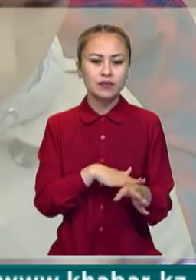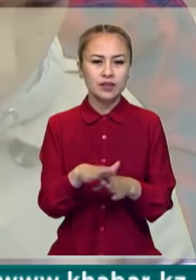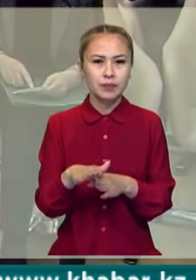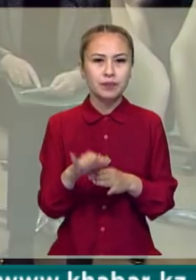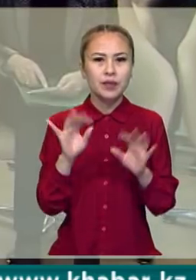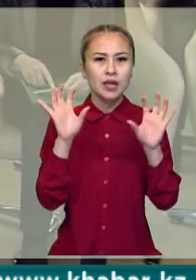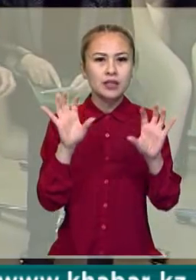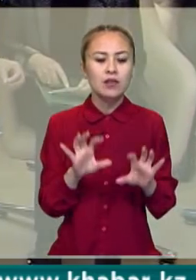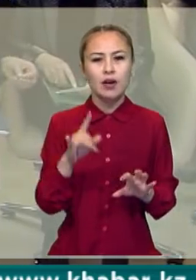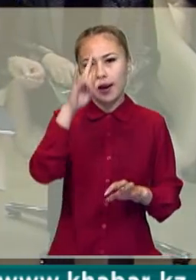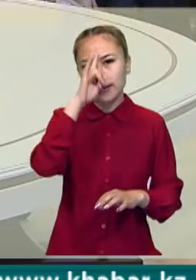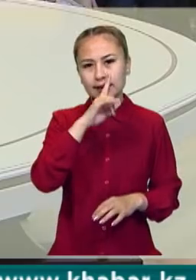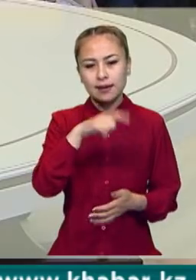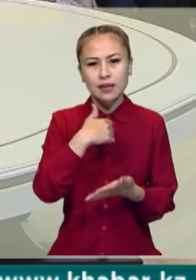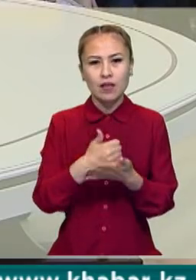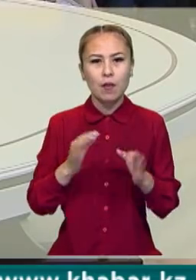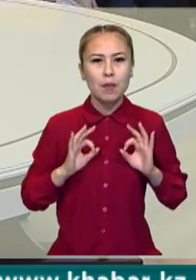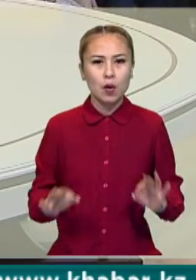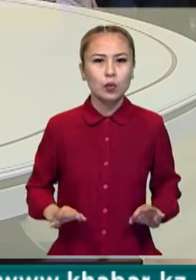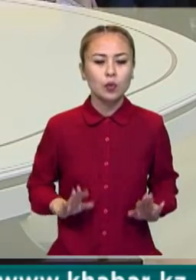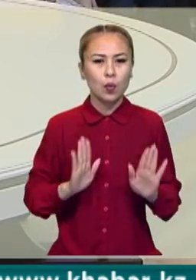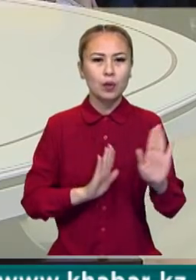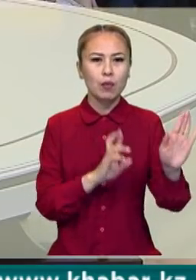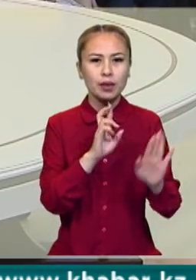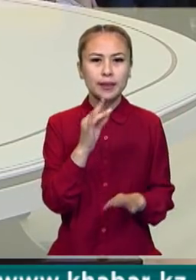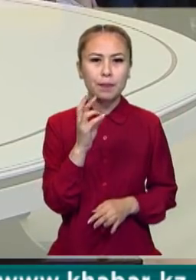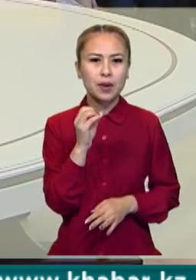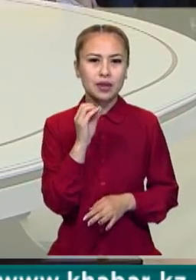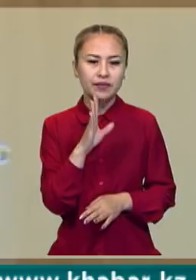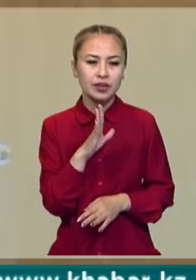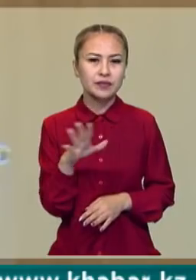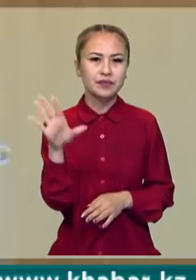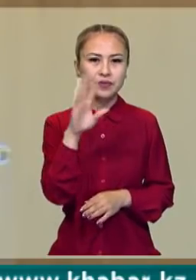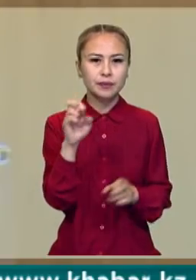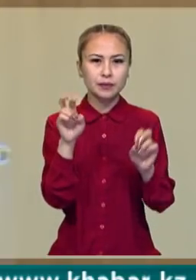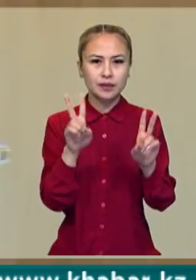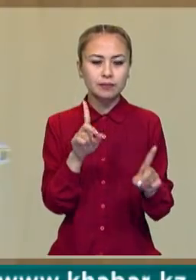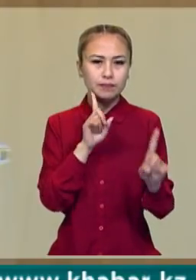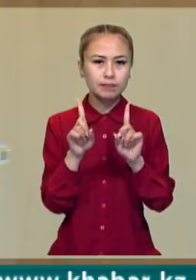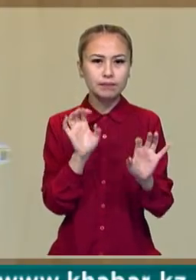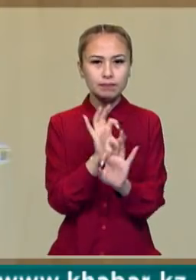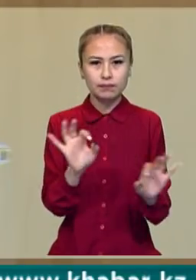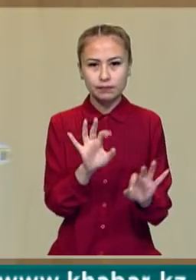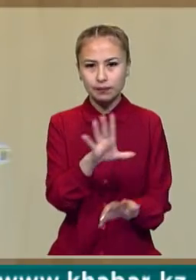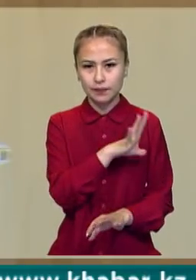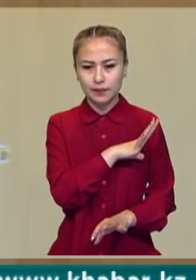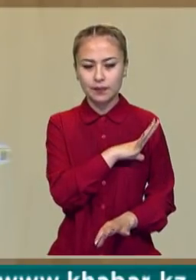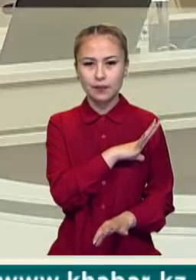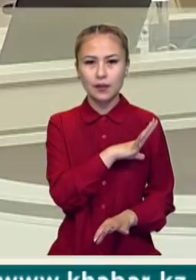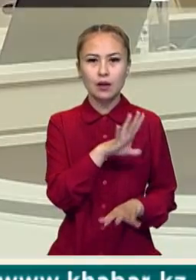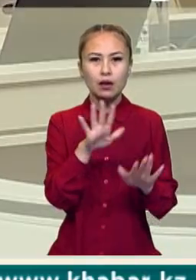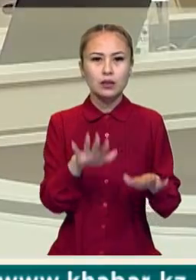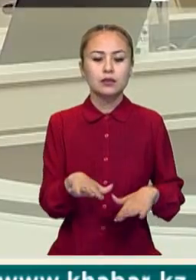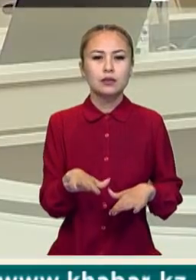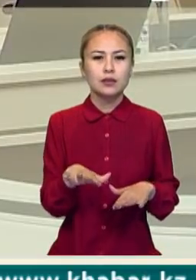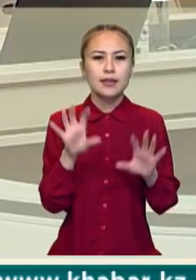Тағы Қазақстан Республикасы бас прокурорының орынбасары Болат Дембаев бақ өкілдеріне арнайы брифинг ұйымдастырған болатын, баспасөз мәслихатында